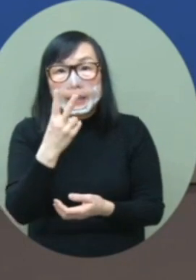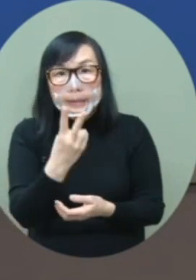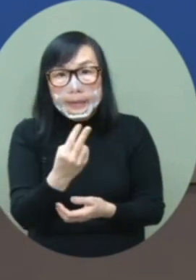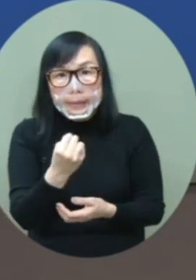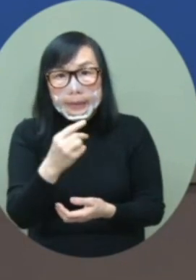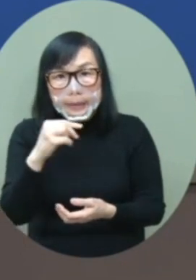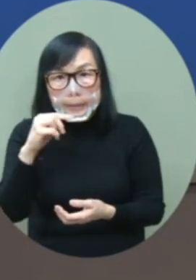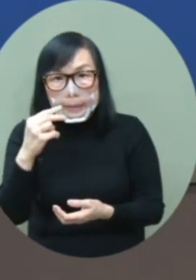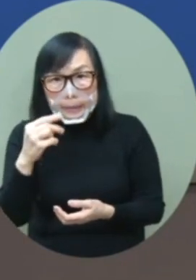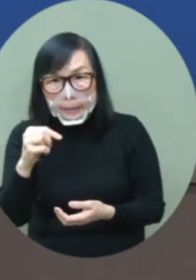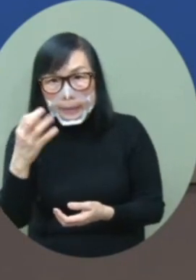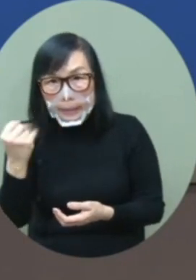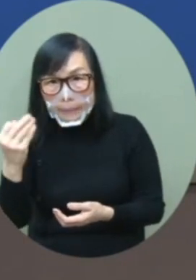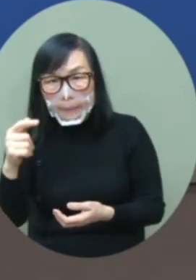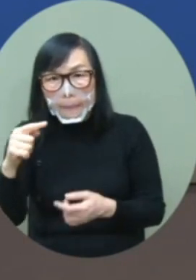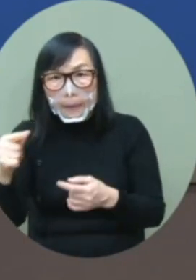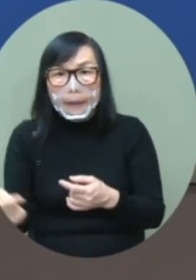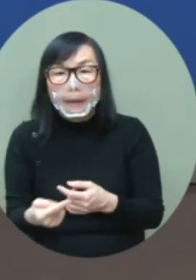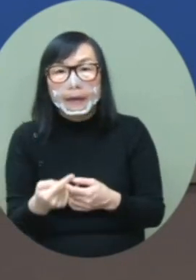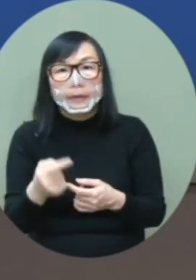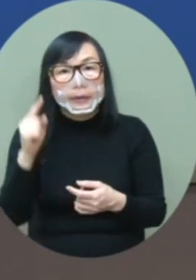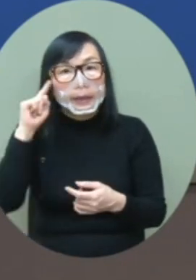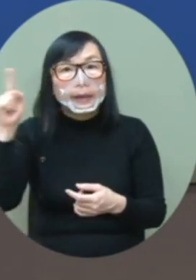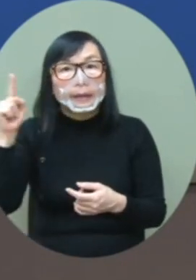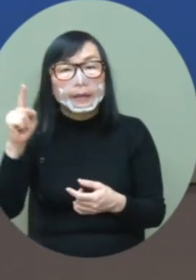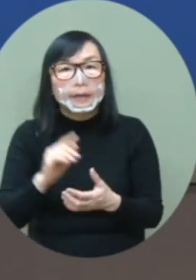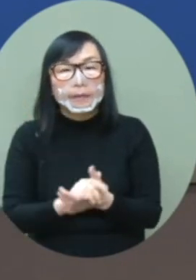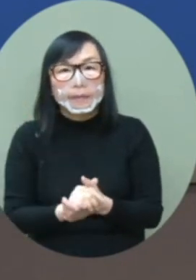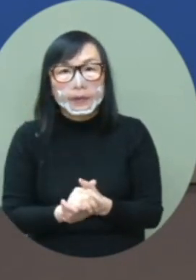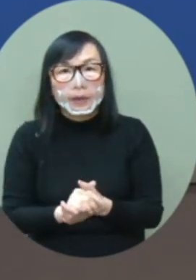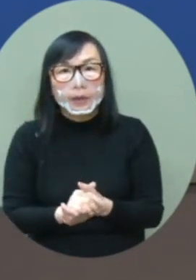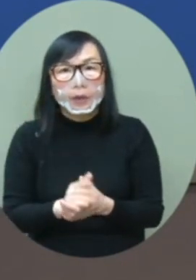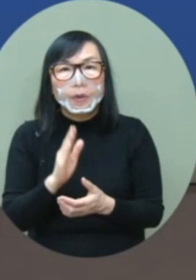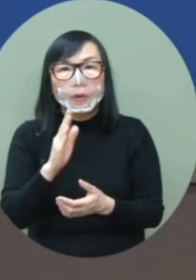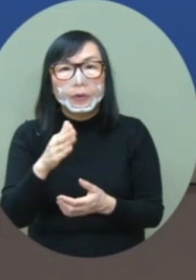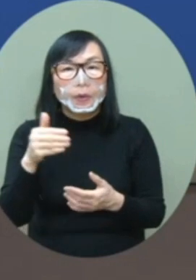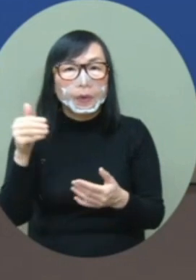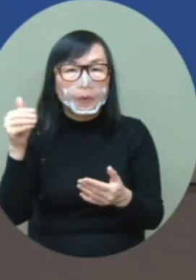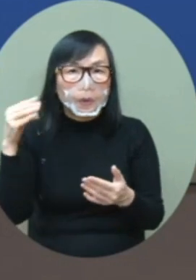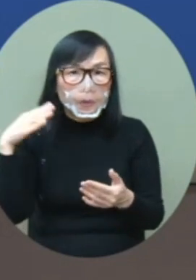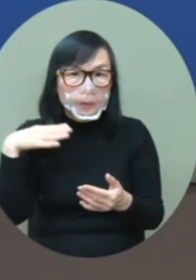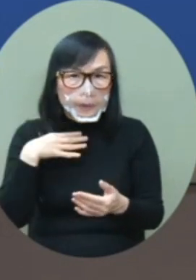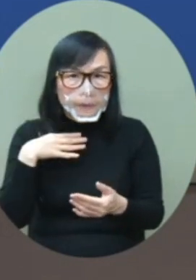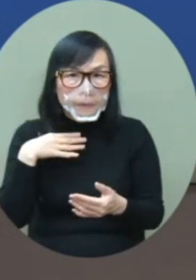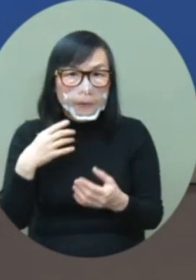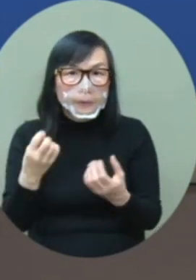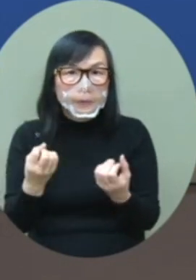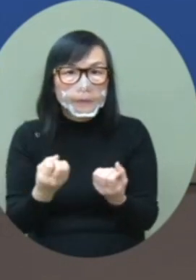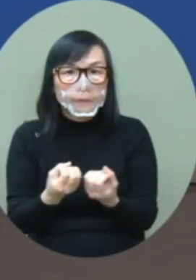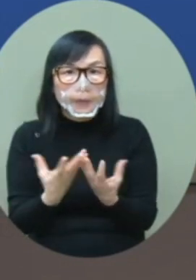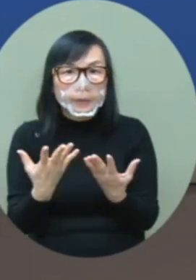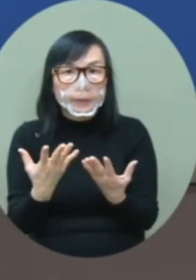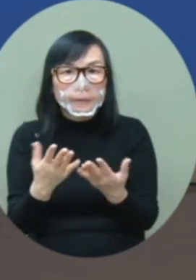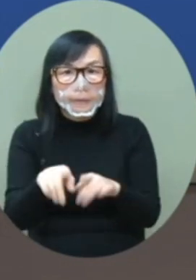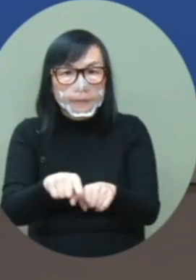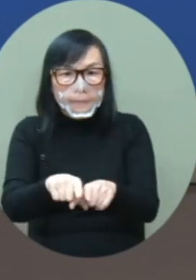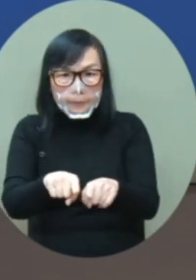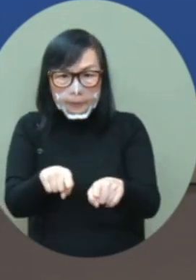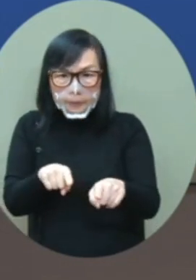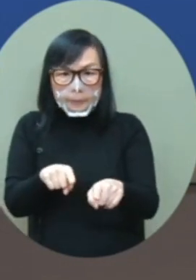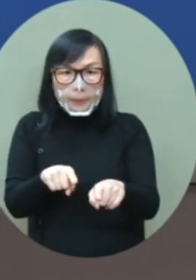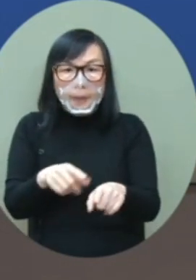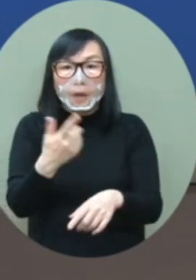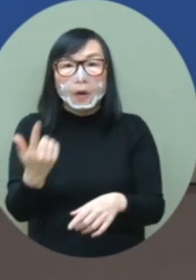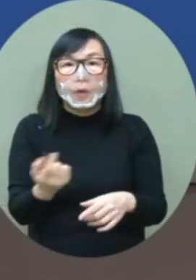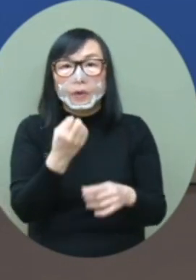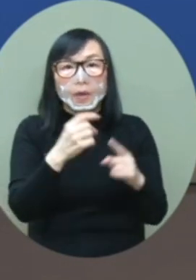萬人次一天，而且去到那個情況呢已經是出現了有些滯後，就是說很